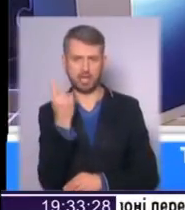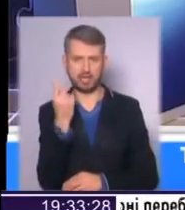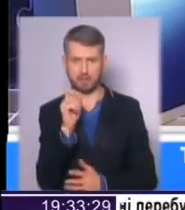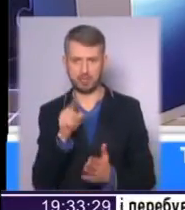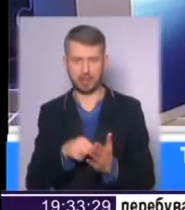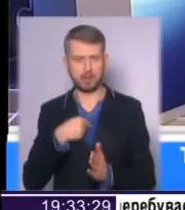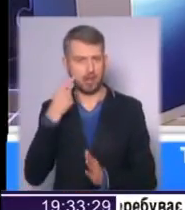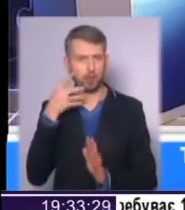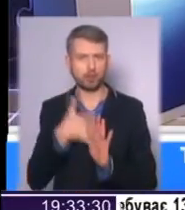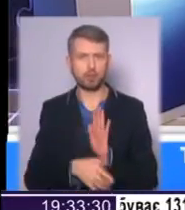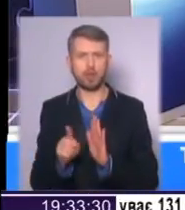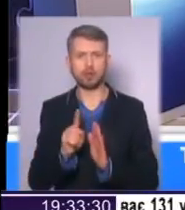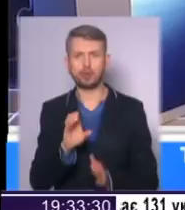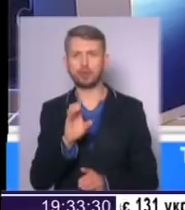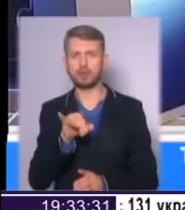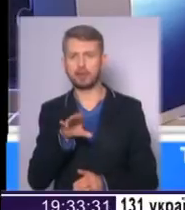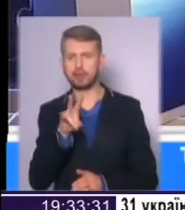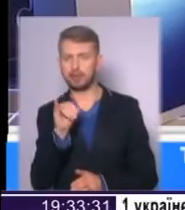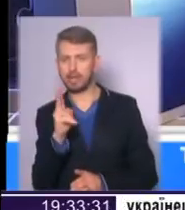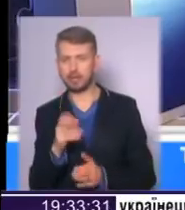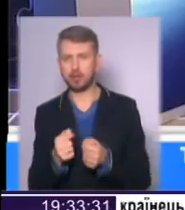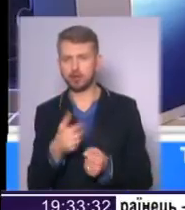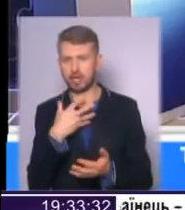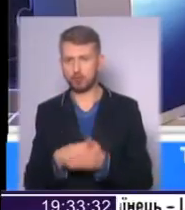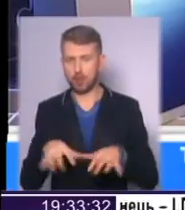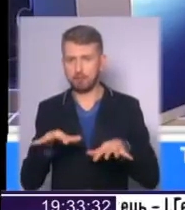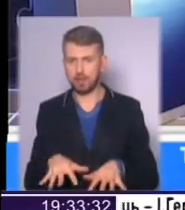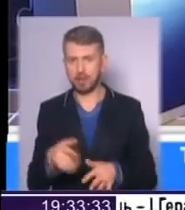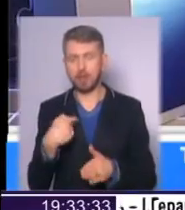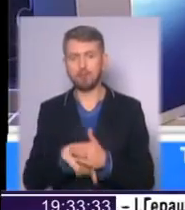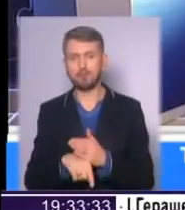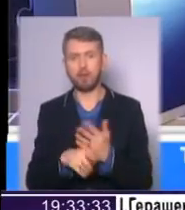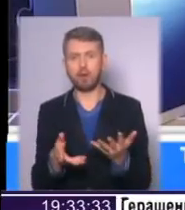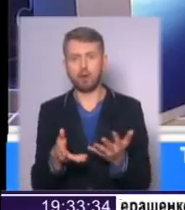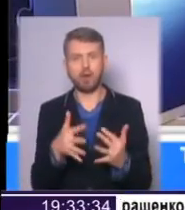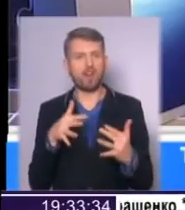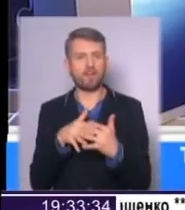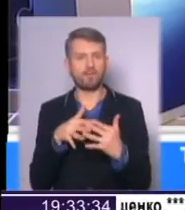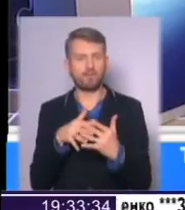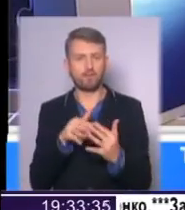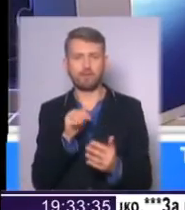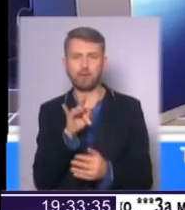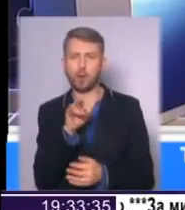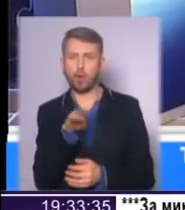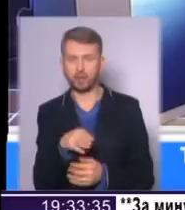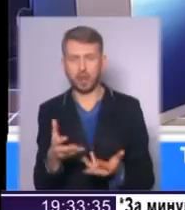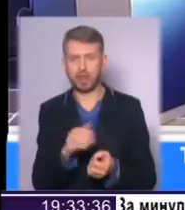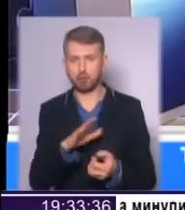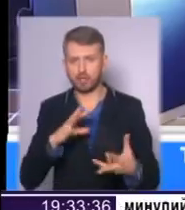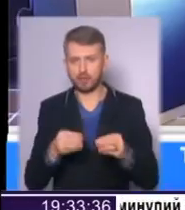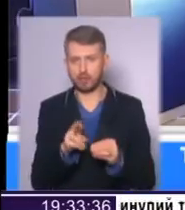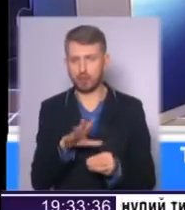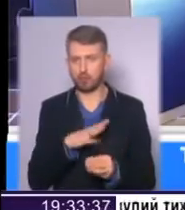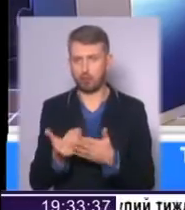я розумію, що Ситник держиться за своє місце, бо фронт уже не получить того результату, якого був до цього.